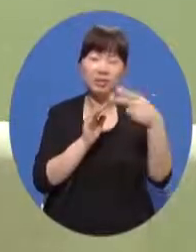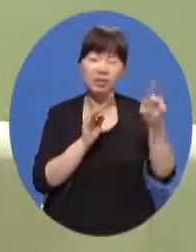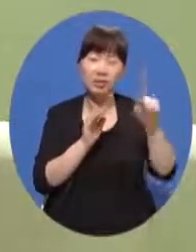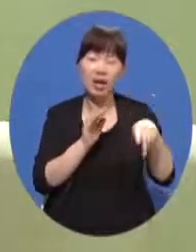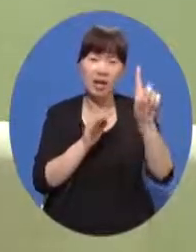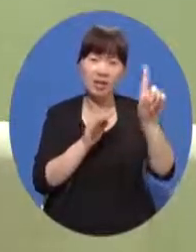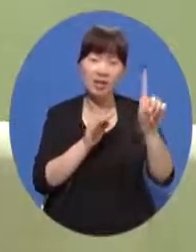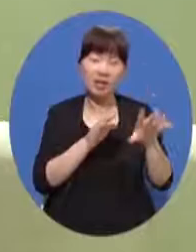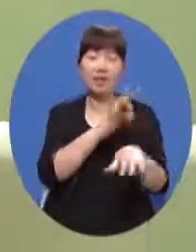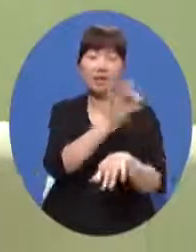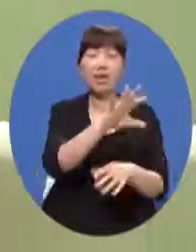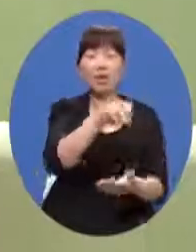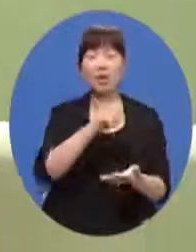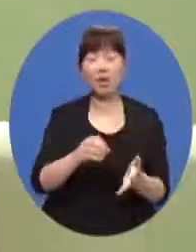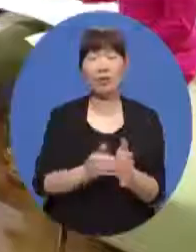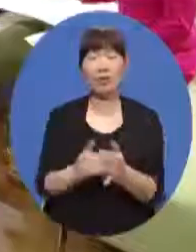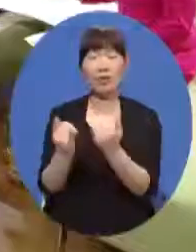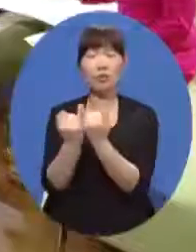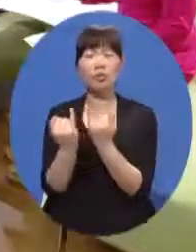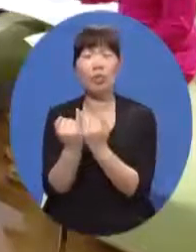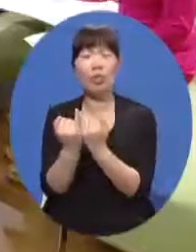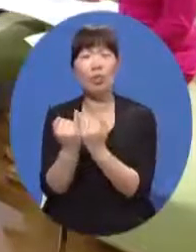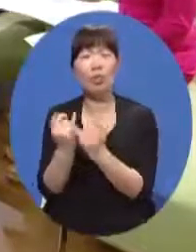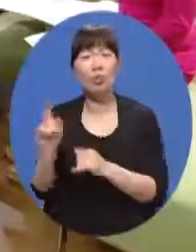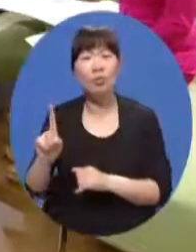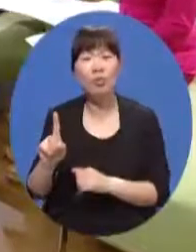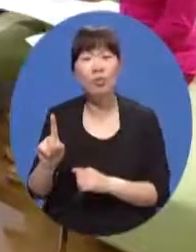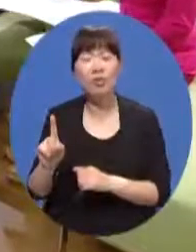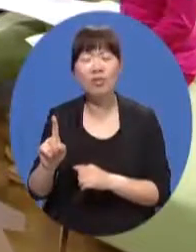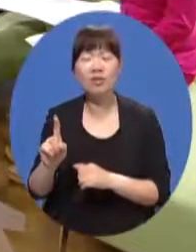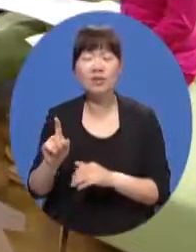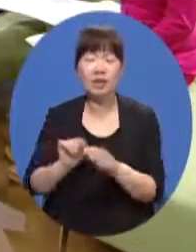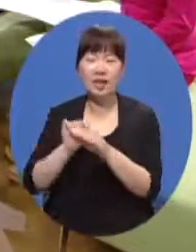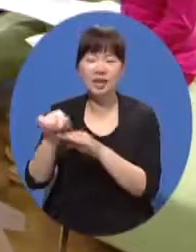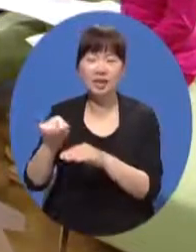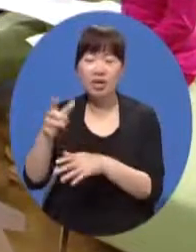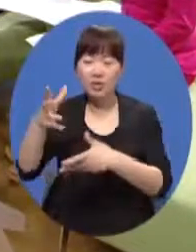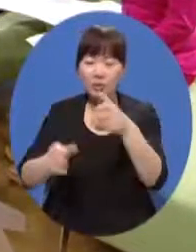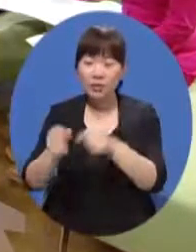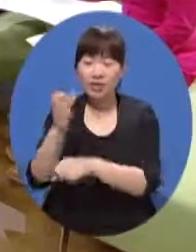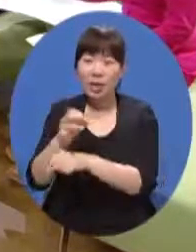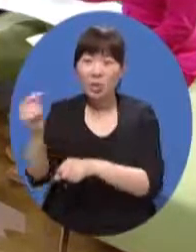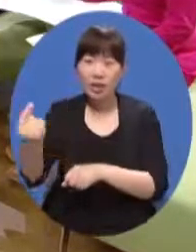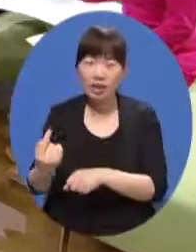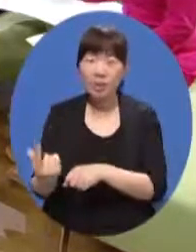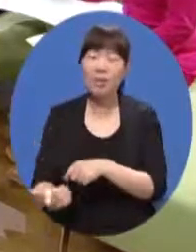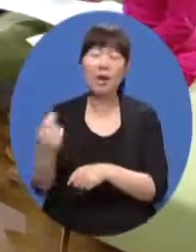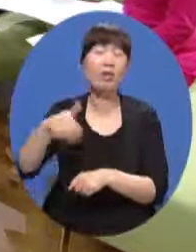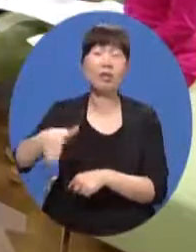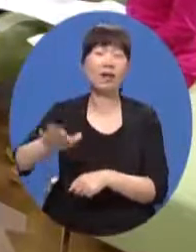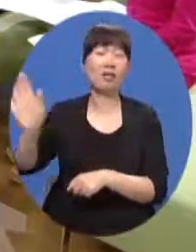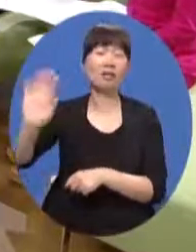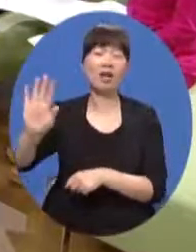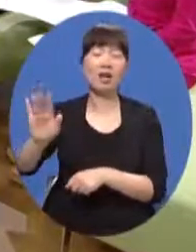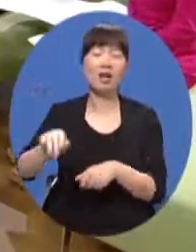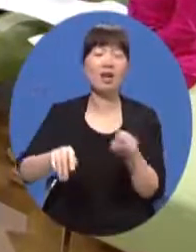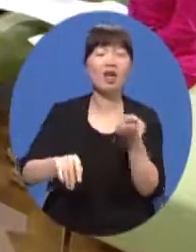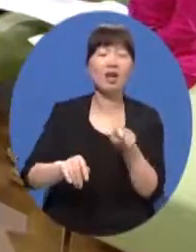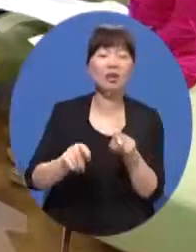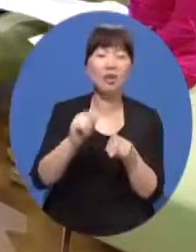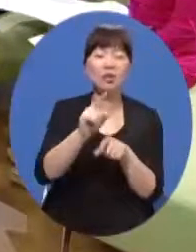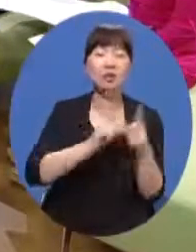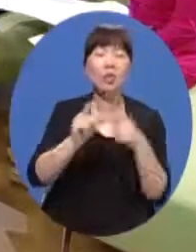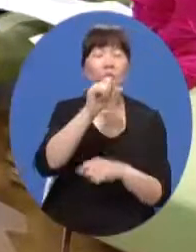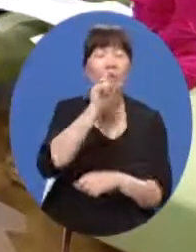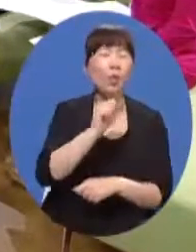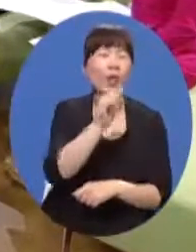딱 갖고 나옵니다. 네. 여자들은 어떠냐면은 가서 청바지 사와라. 그러면 바로 가는 게 아니고요. 여기 더 좋은 거